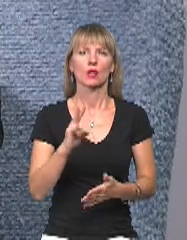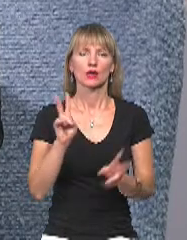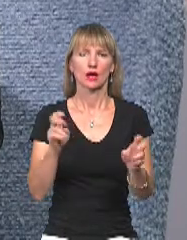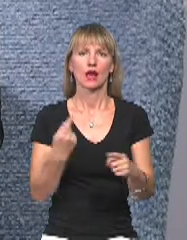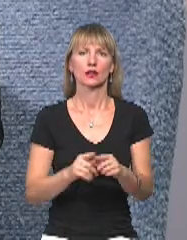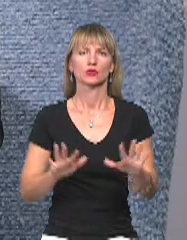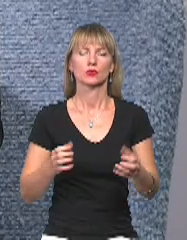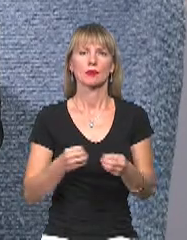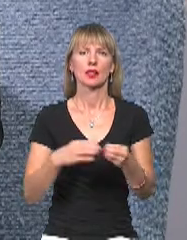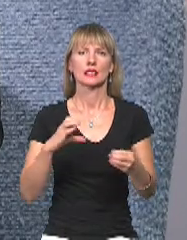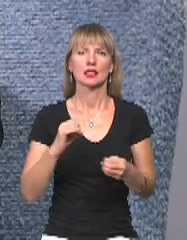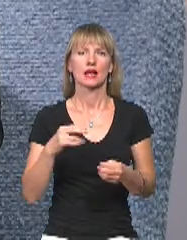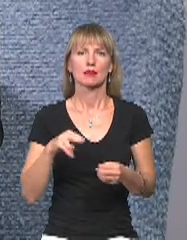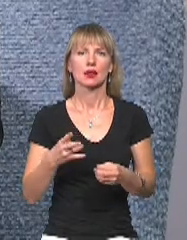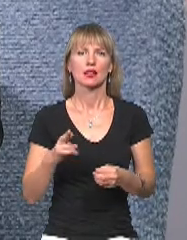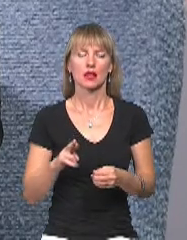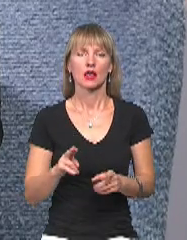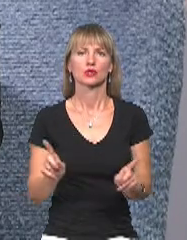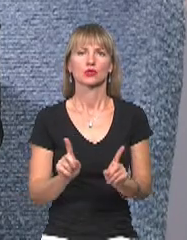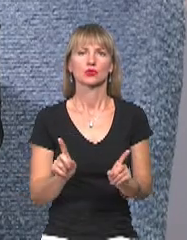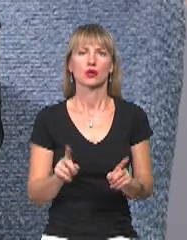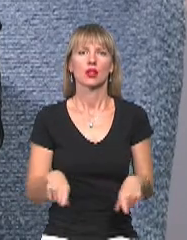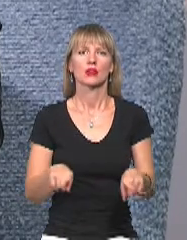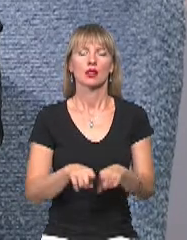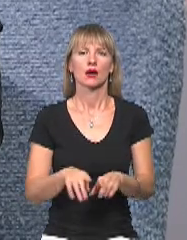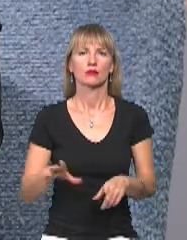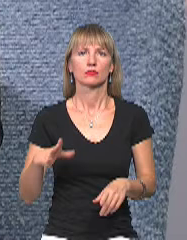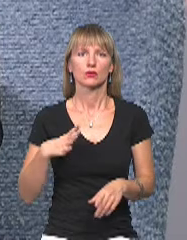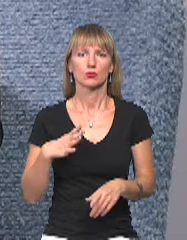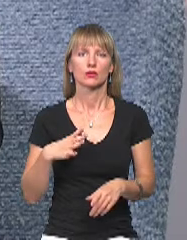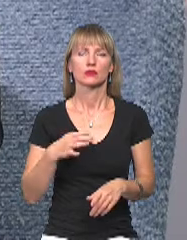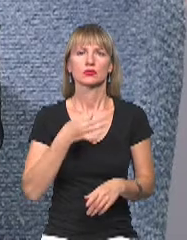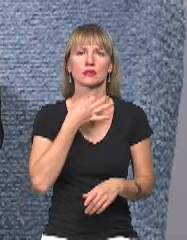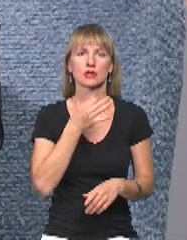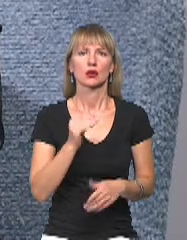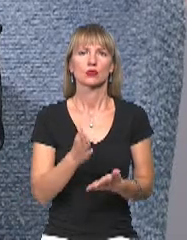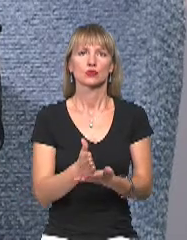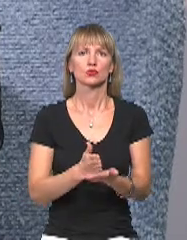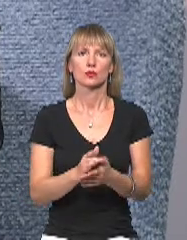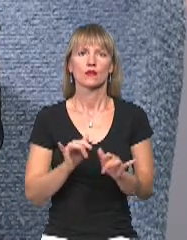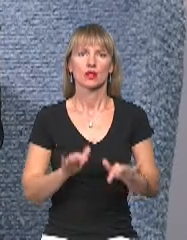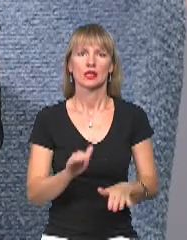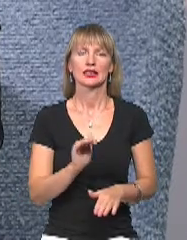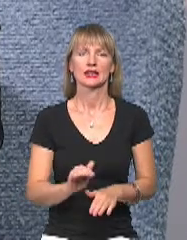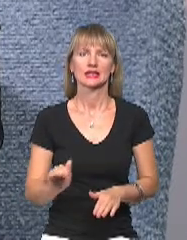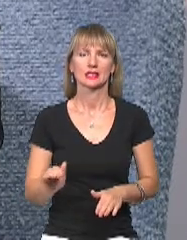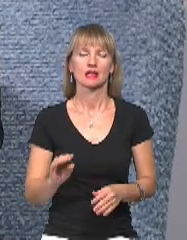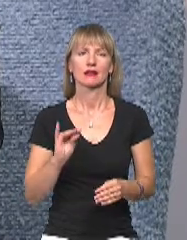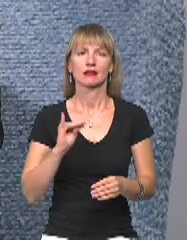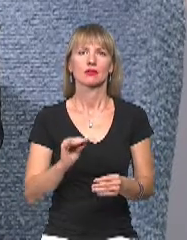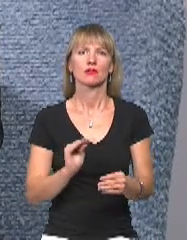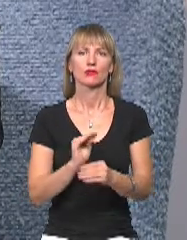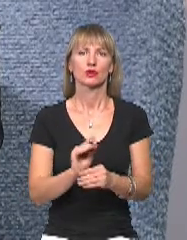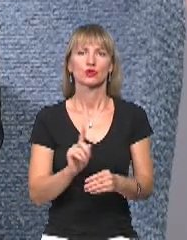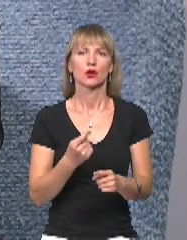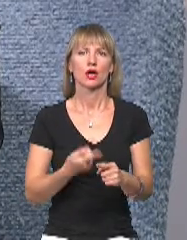15 серпня. Що саме так відбулося, підтвердили і у службі у справах дітей. І додали, що